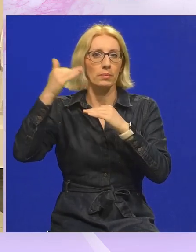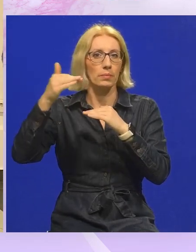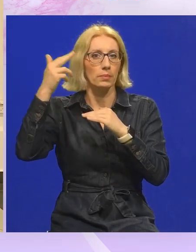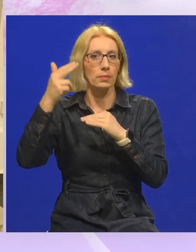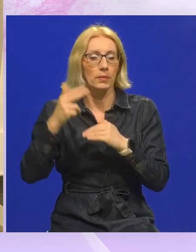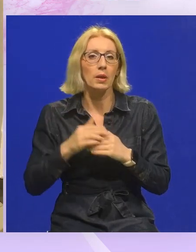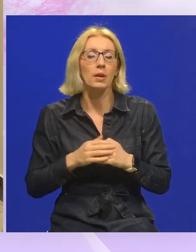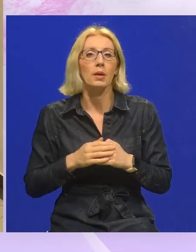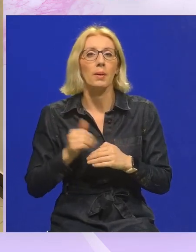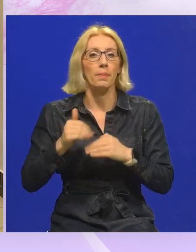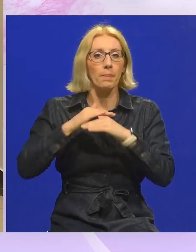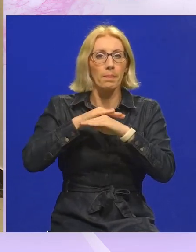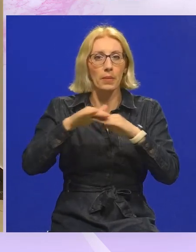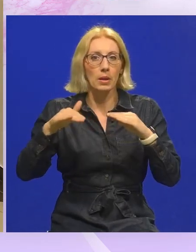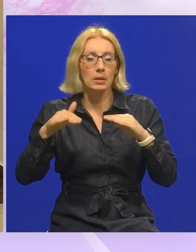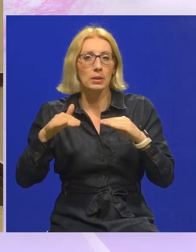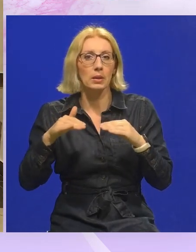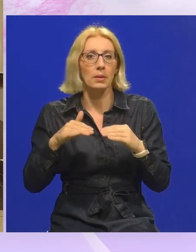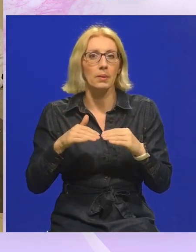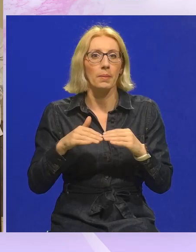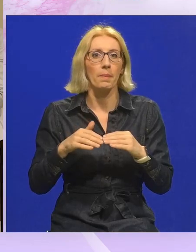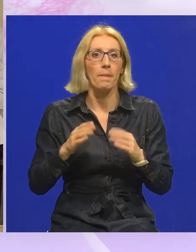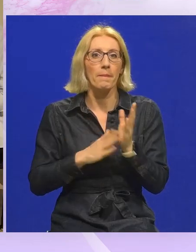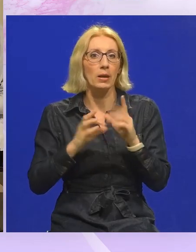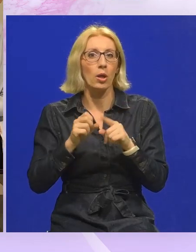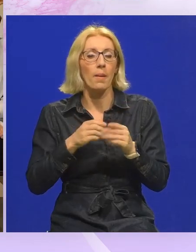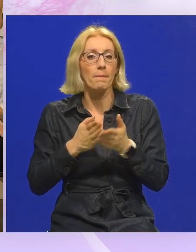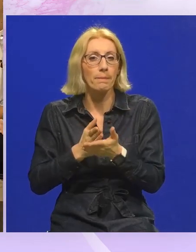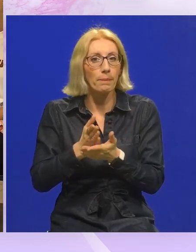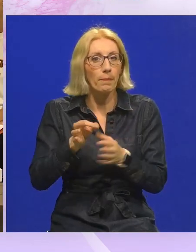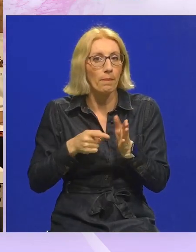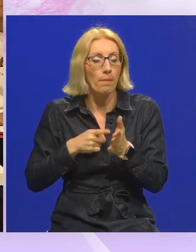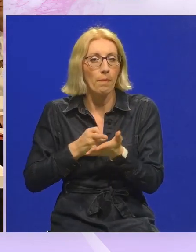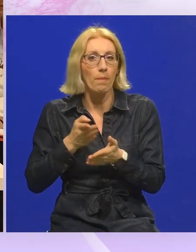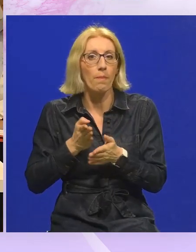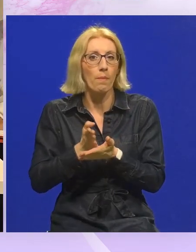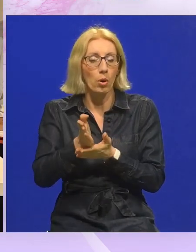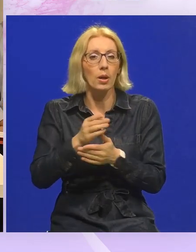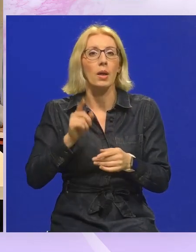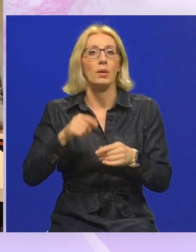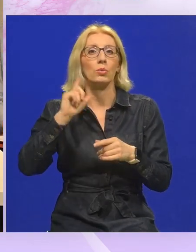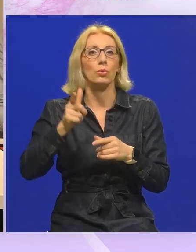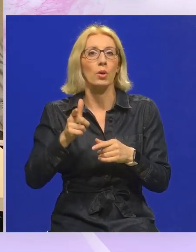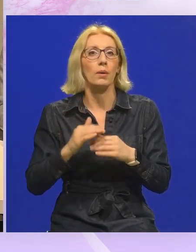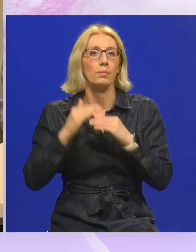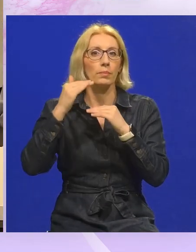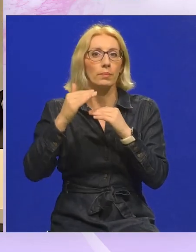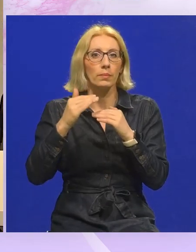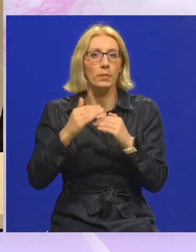tako reći, jedna razina je izradom metodoloških smjernica za prilagodbu sadržaja, druga razina